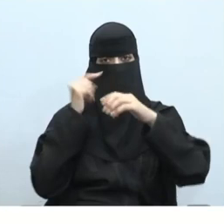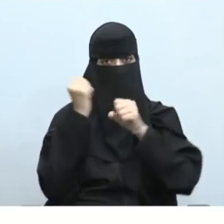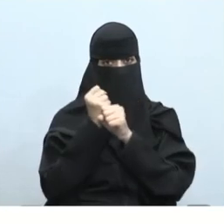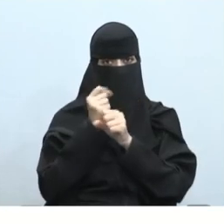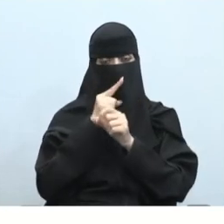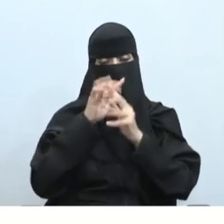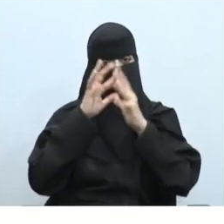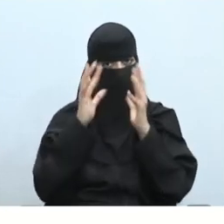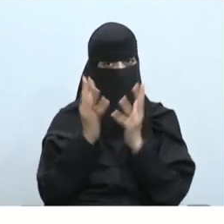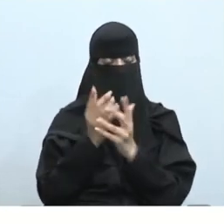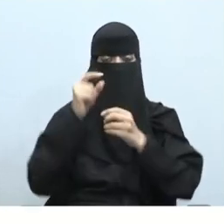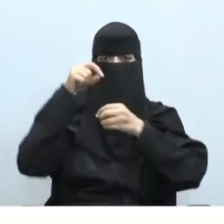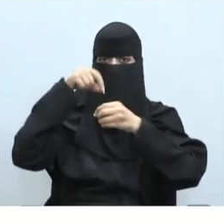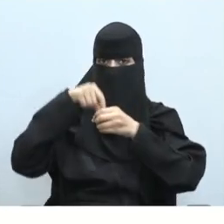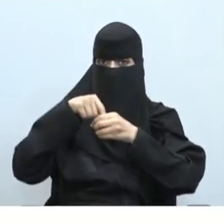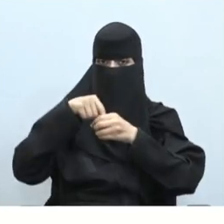كبير في